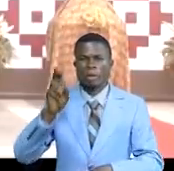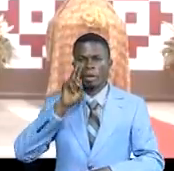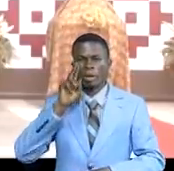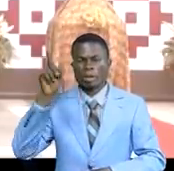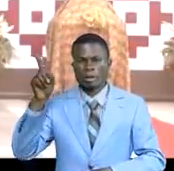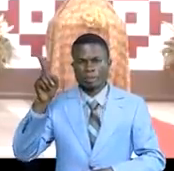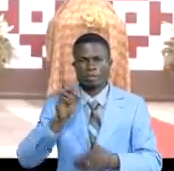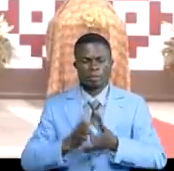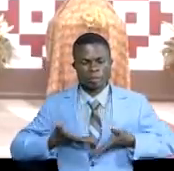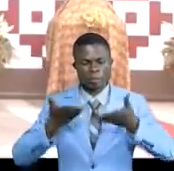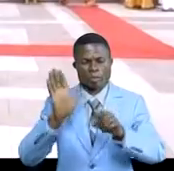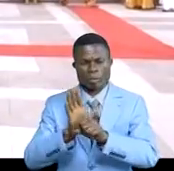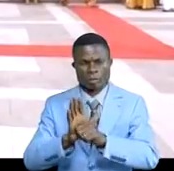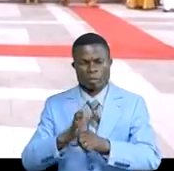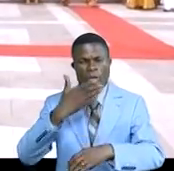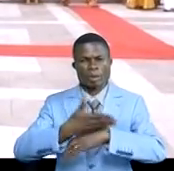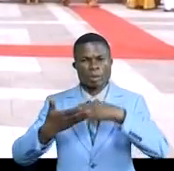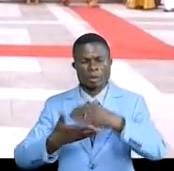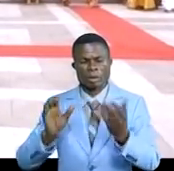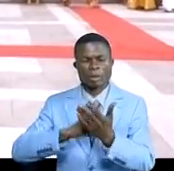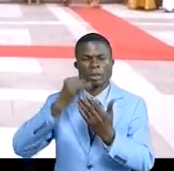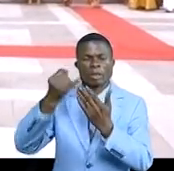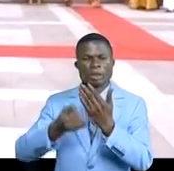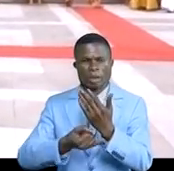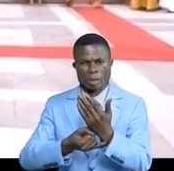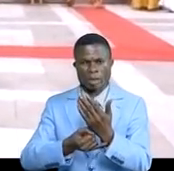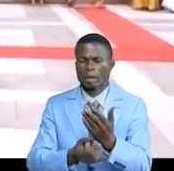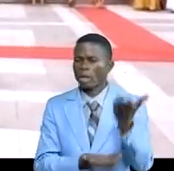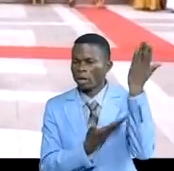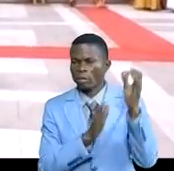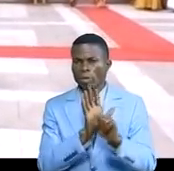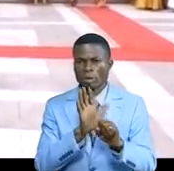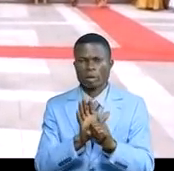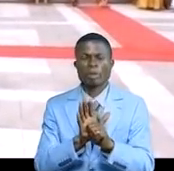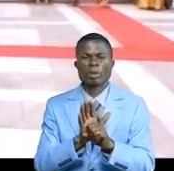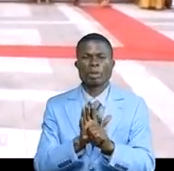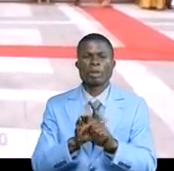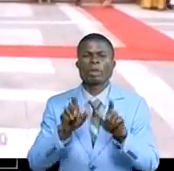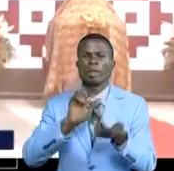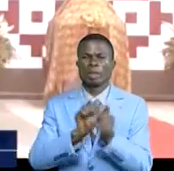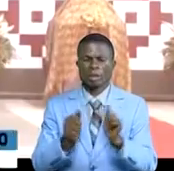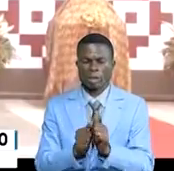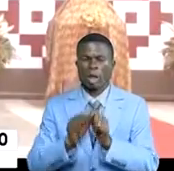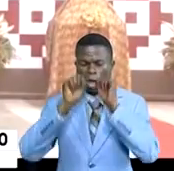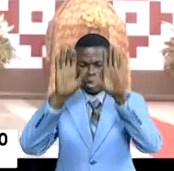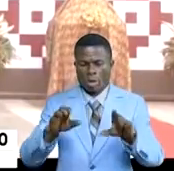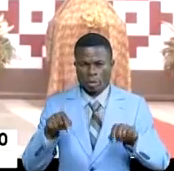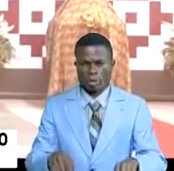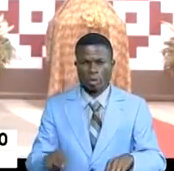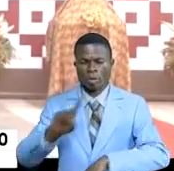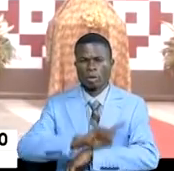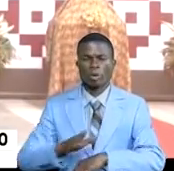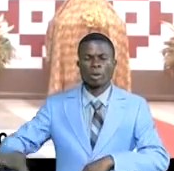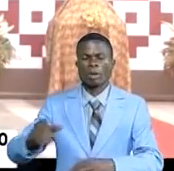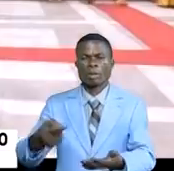à fond pour la réalisation de ce projet intégrateur. Il sera donc immortalisé ce jour au Ghana,